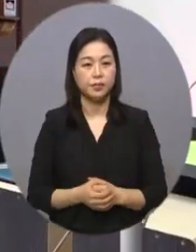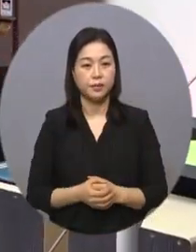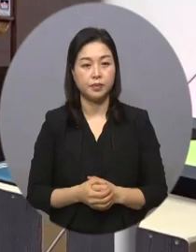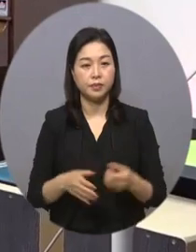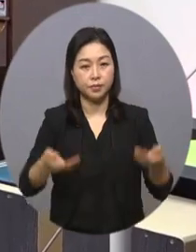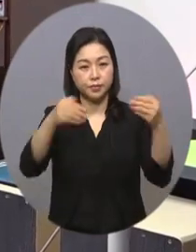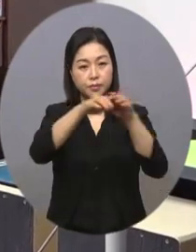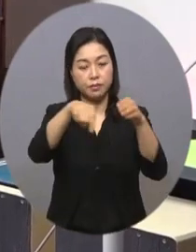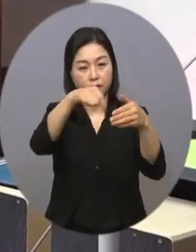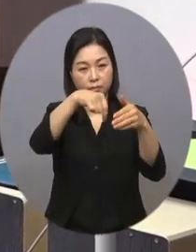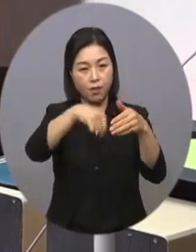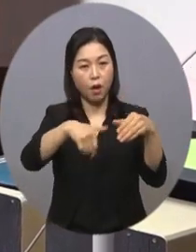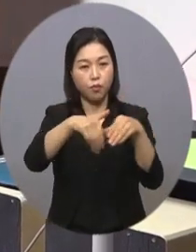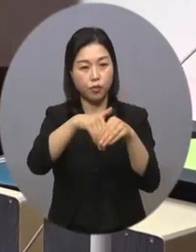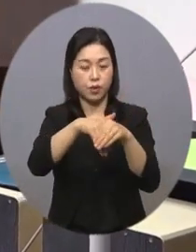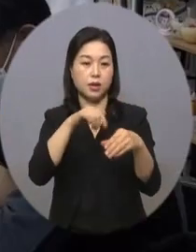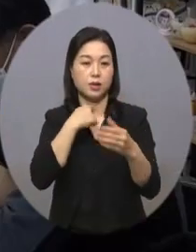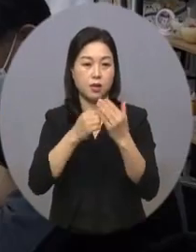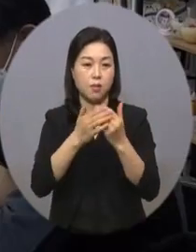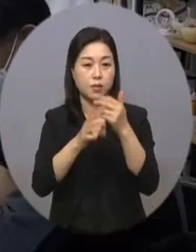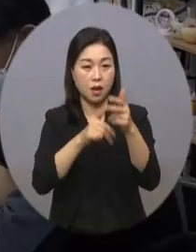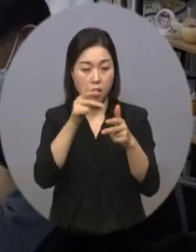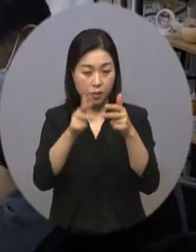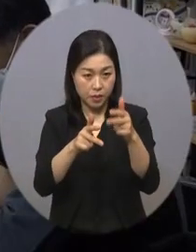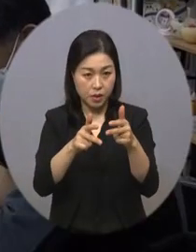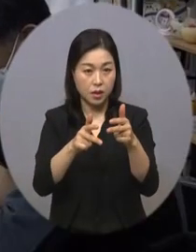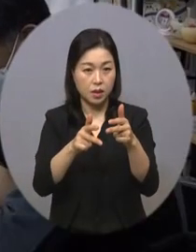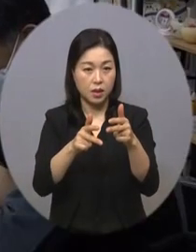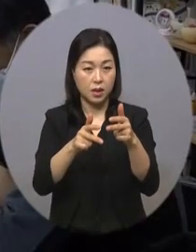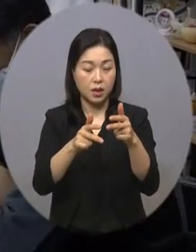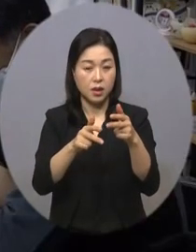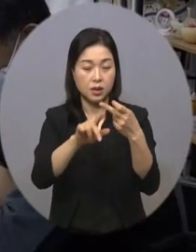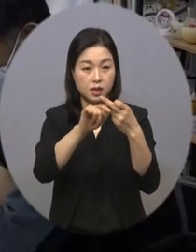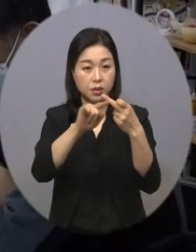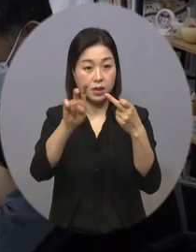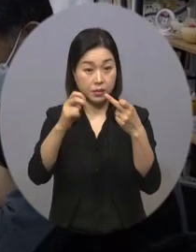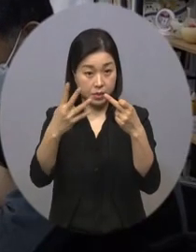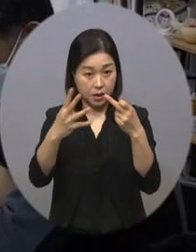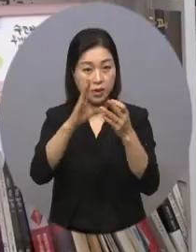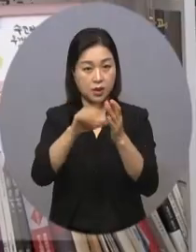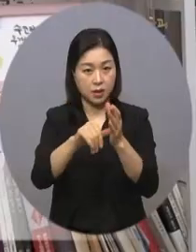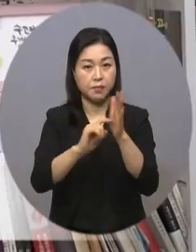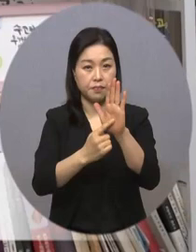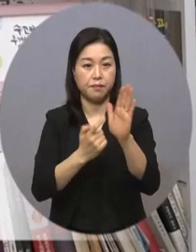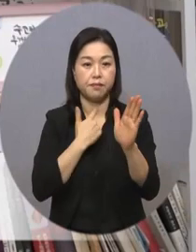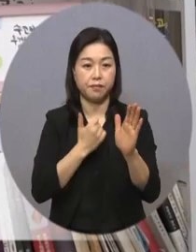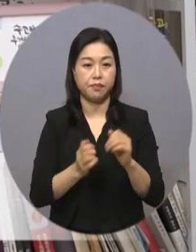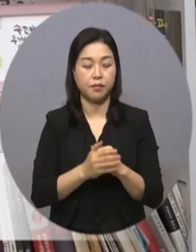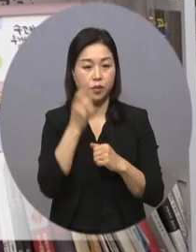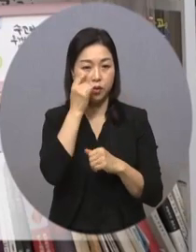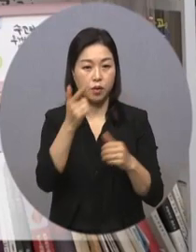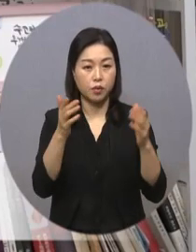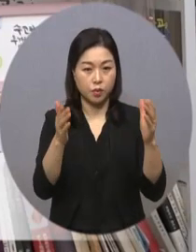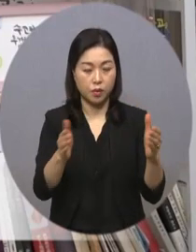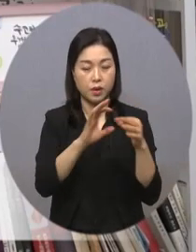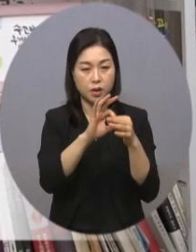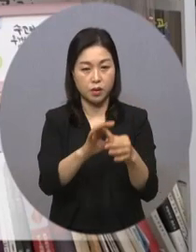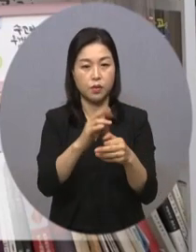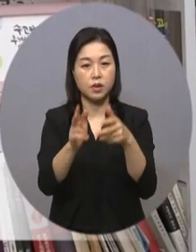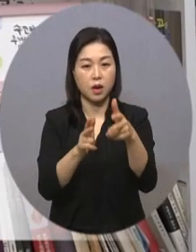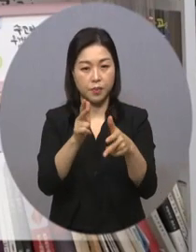센터의 문화체험 프로젝트 마무리 일정이 지난 24일 진행됐습니다. 6개월 동안 지속적인